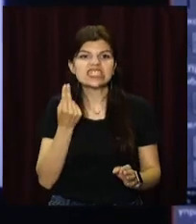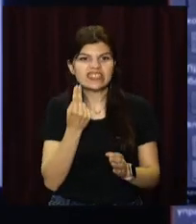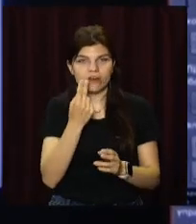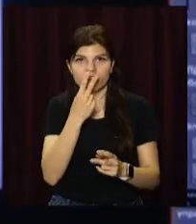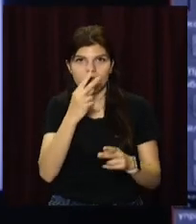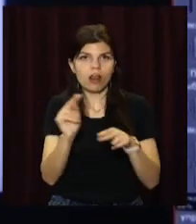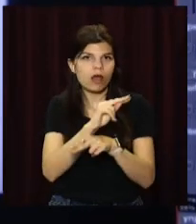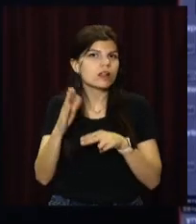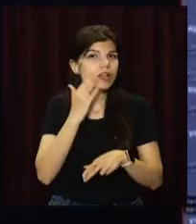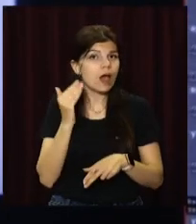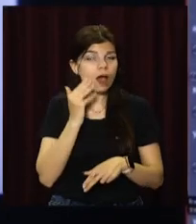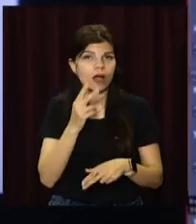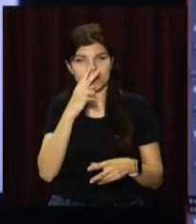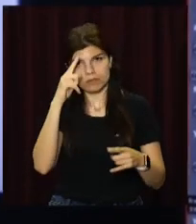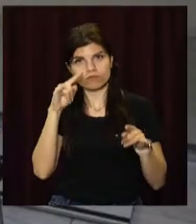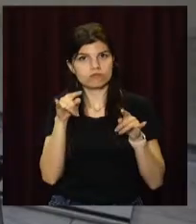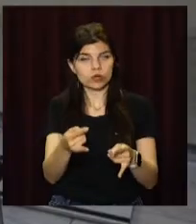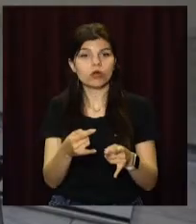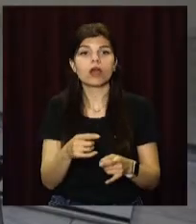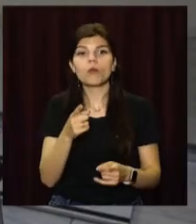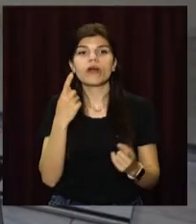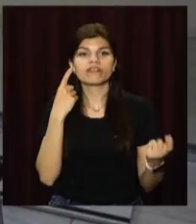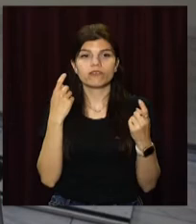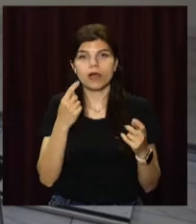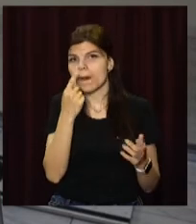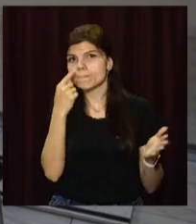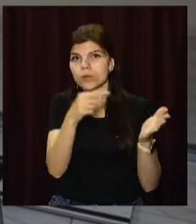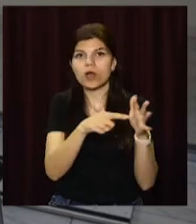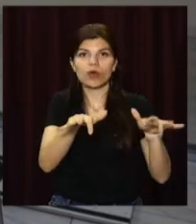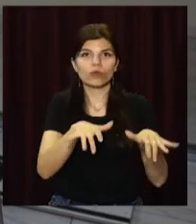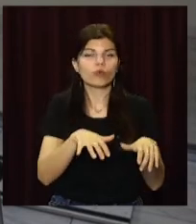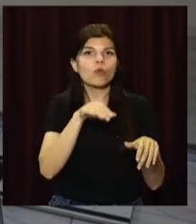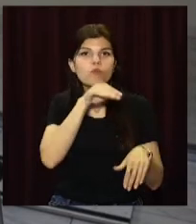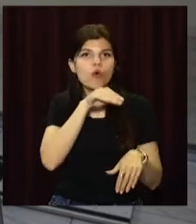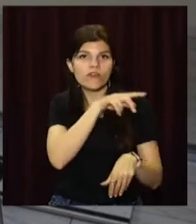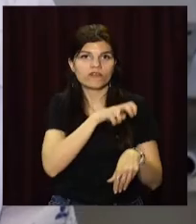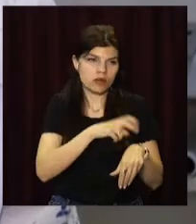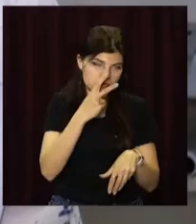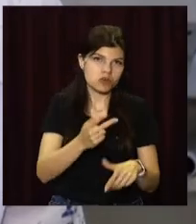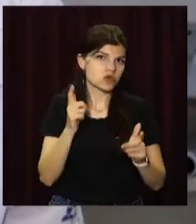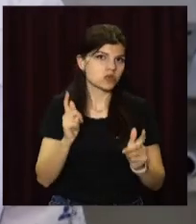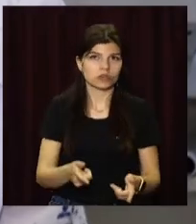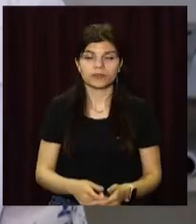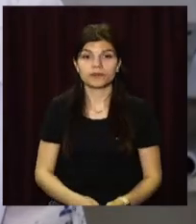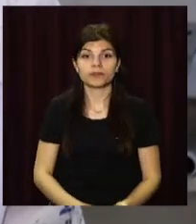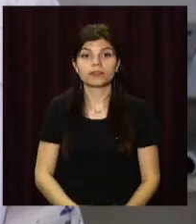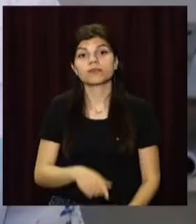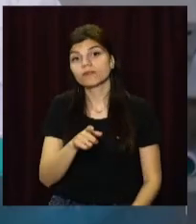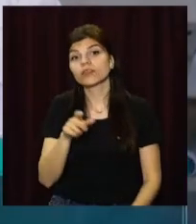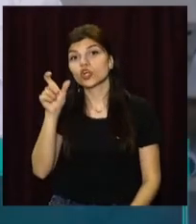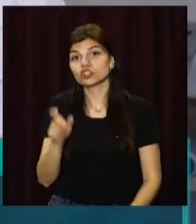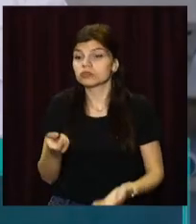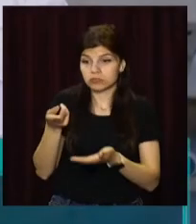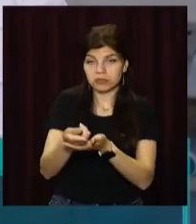для лікування, бо інформація потрапляє на гаджет моментально до фахівців. Пацієнт на столі,